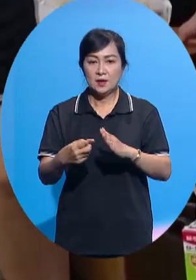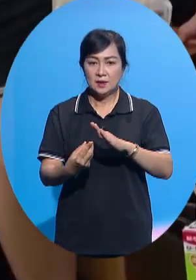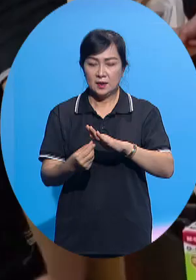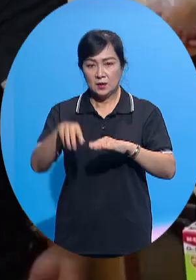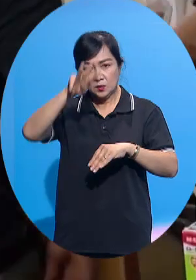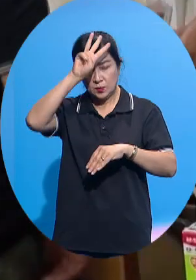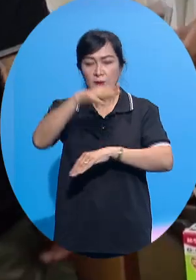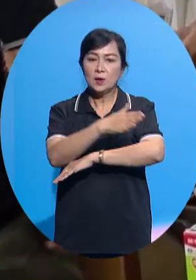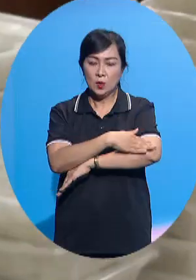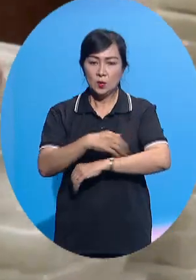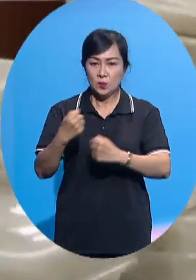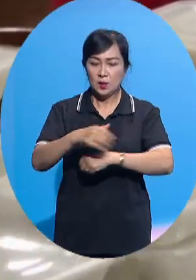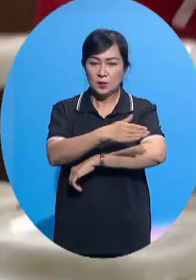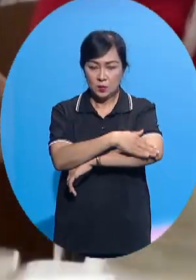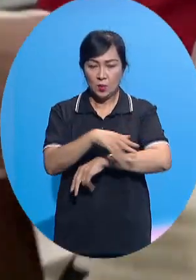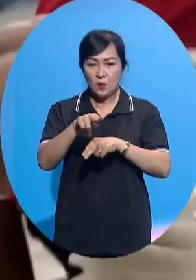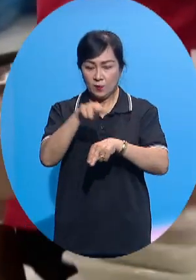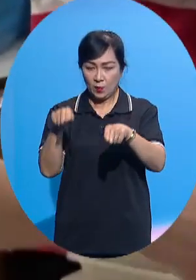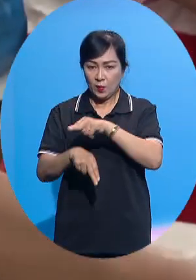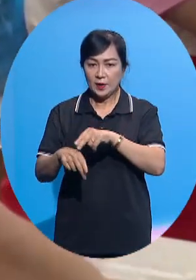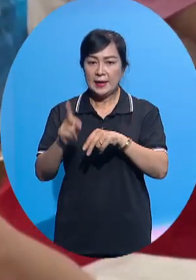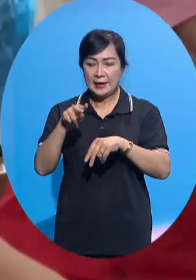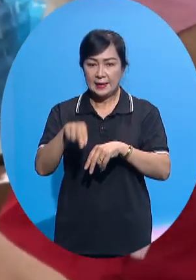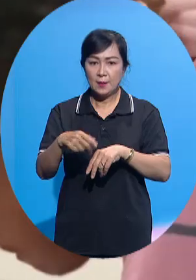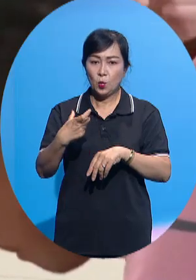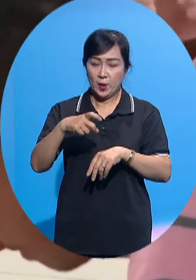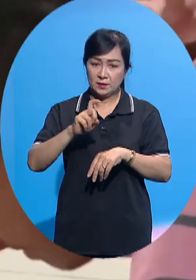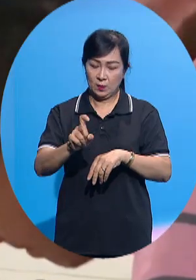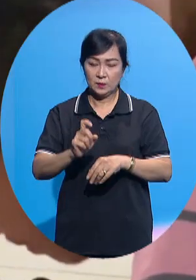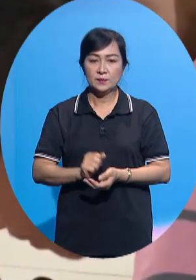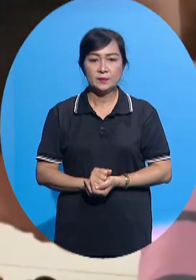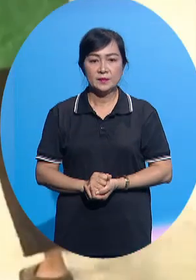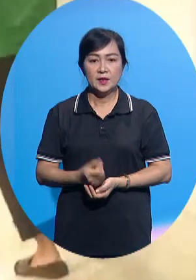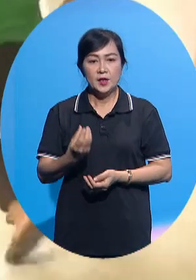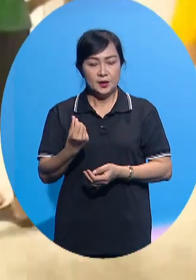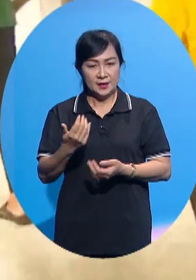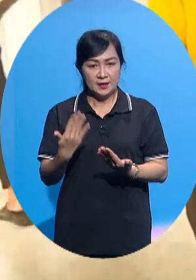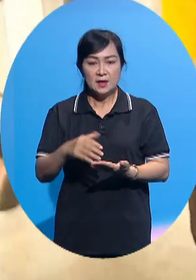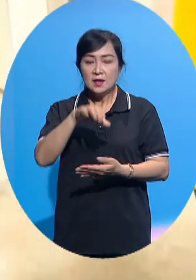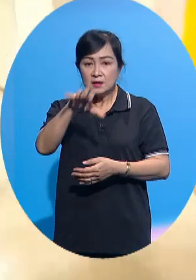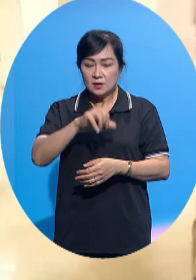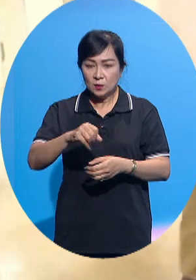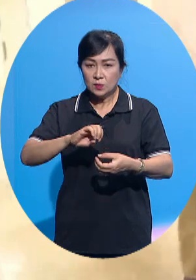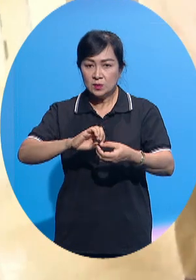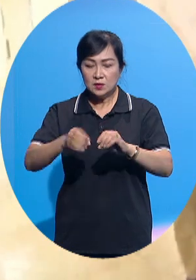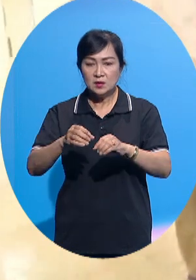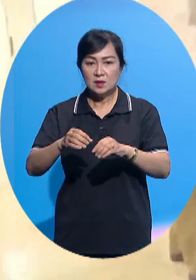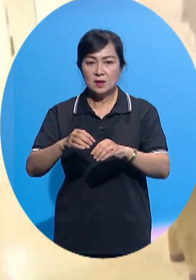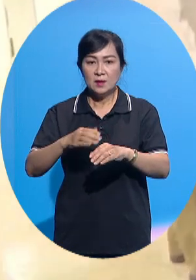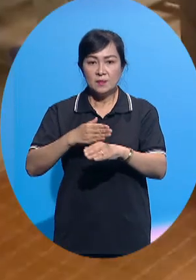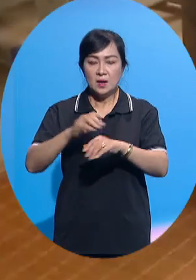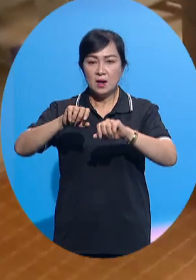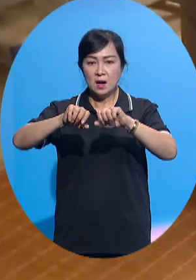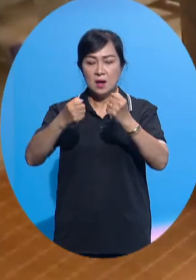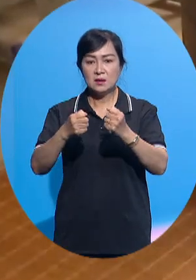ương để hỗ trợ các nỗ lực cứu trợ và phục hồi ở Hải Nam và Quảng Đông số tiền này sẽ được sử dụng để sửa chữa cơ sở hạ tầng bị hư